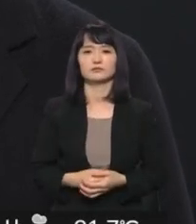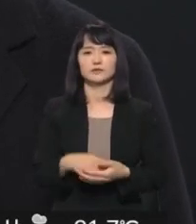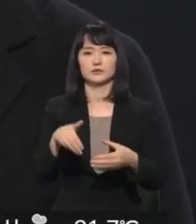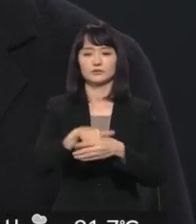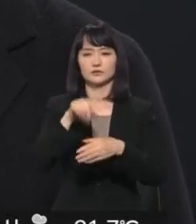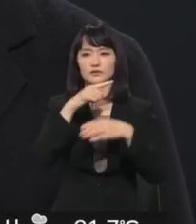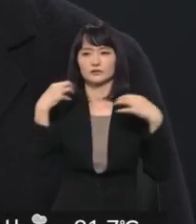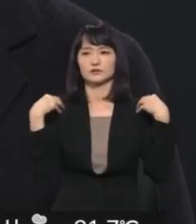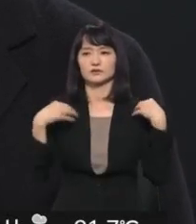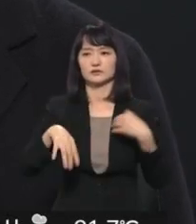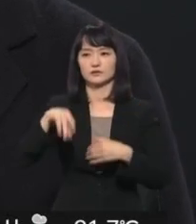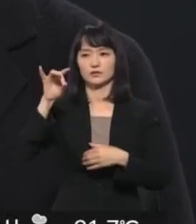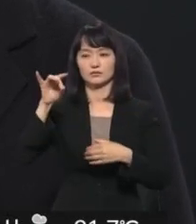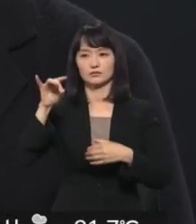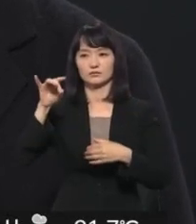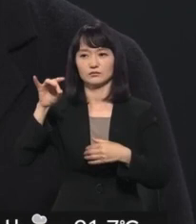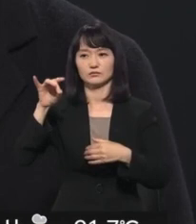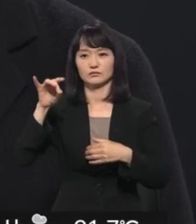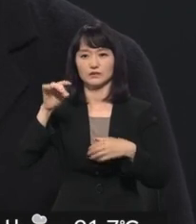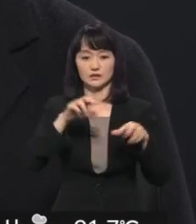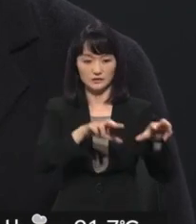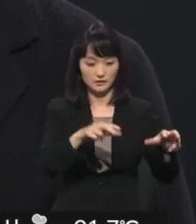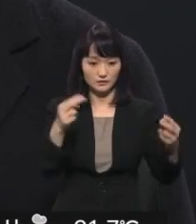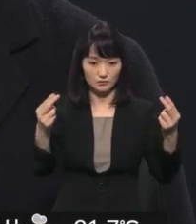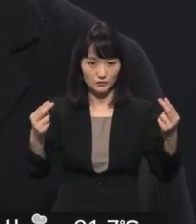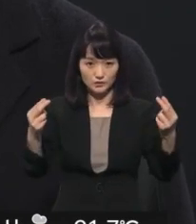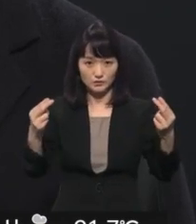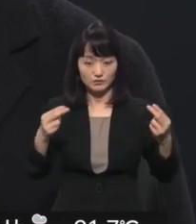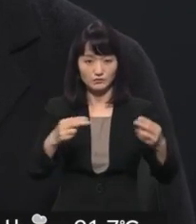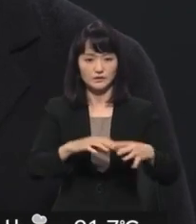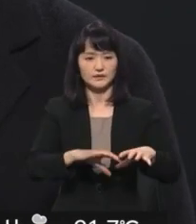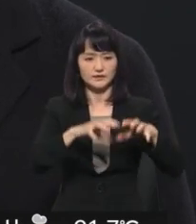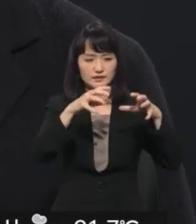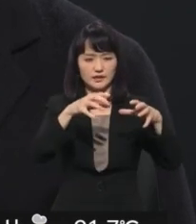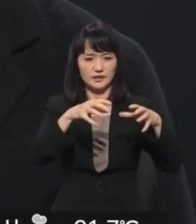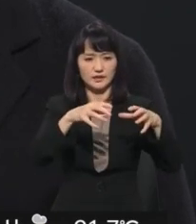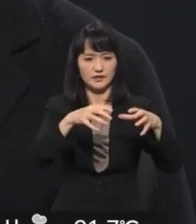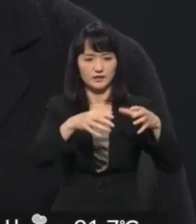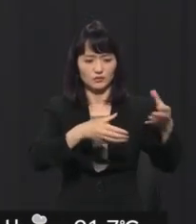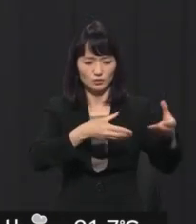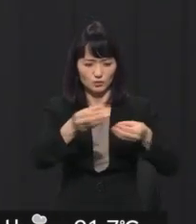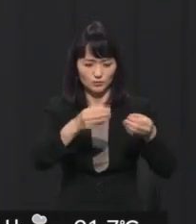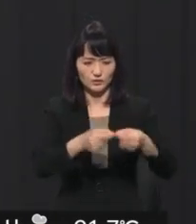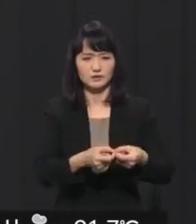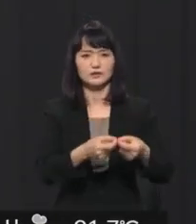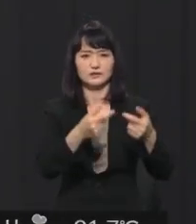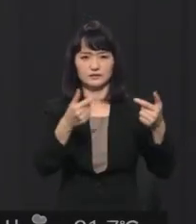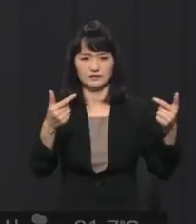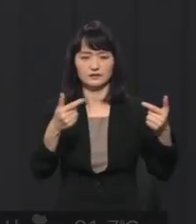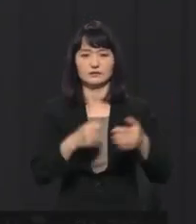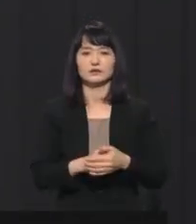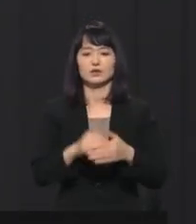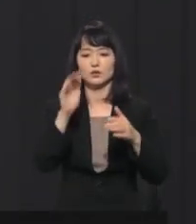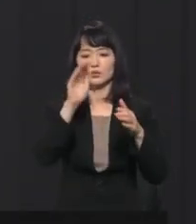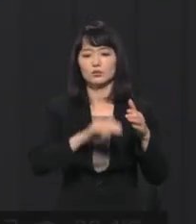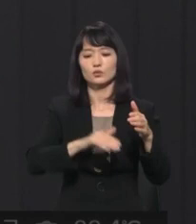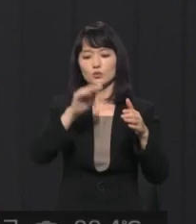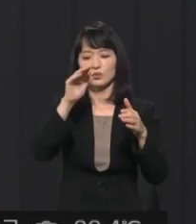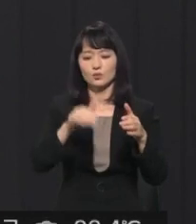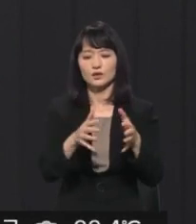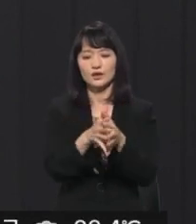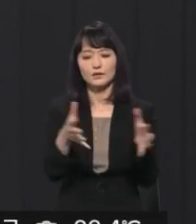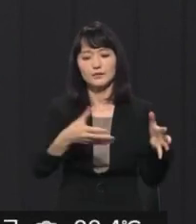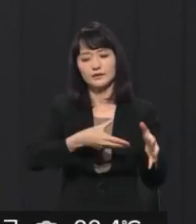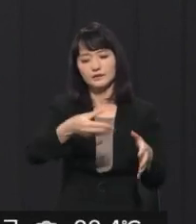국가부채 규모가 어마어마하게 많이 들어 낫지 않습니까 그런 상황에서 저희가 어느 정도의 긴축을 해야 되는 거구요 그리고 공공임대주택 이 줄어든 것에 대해서